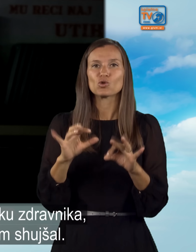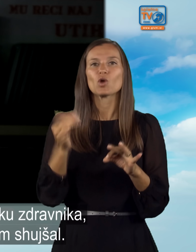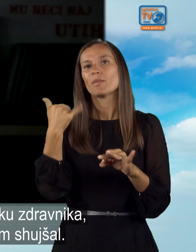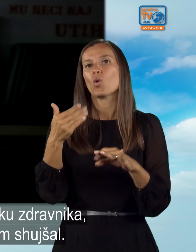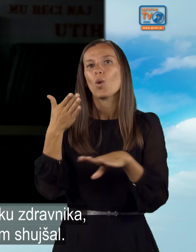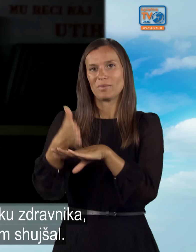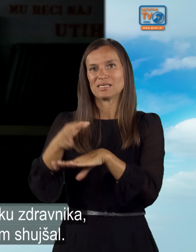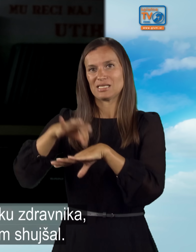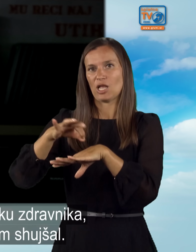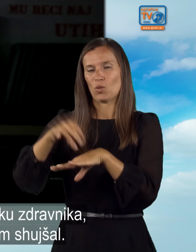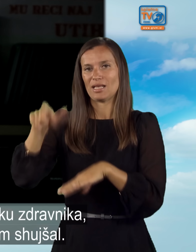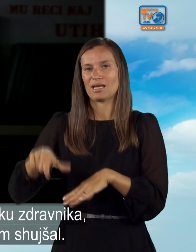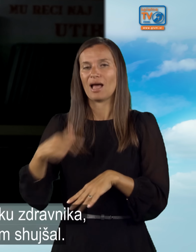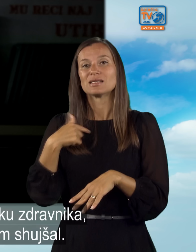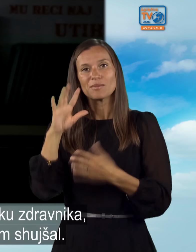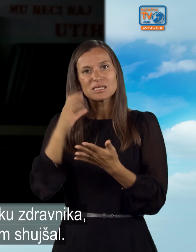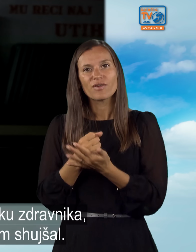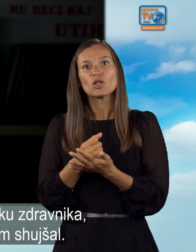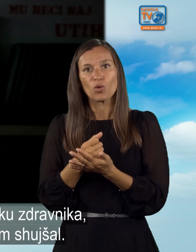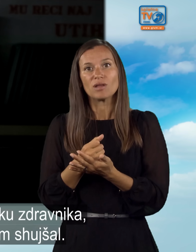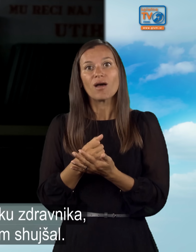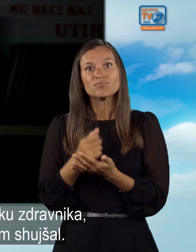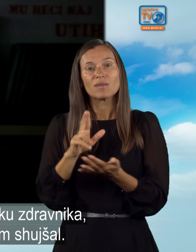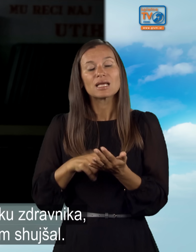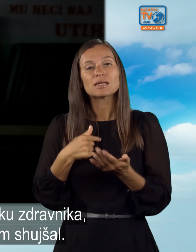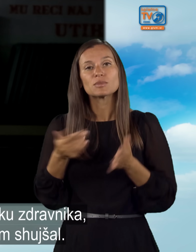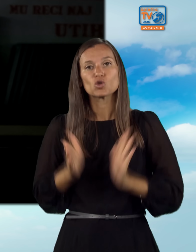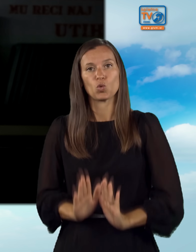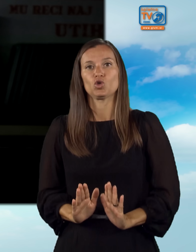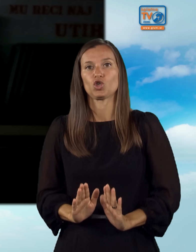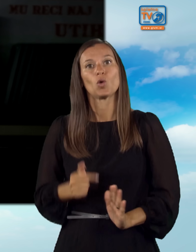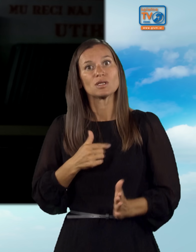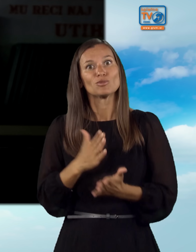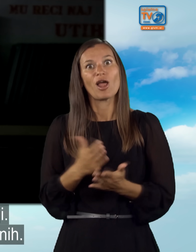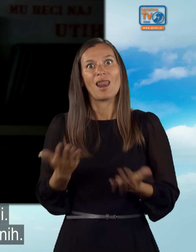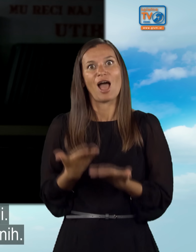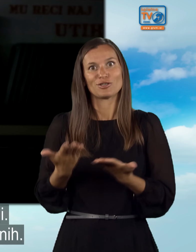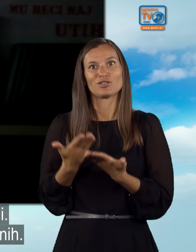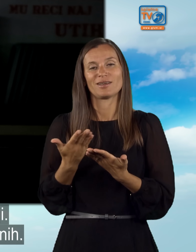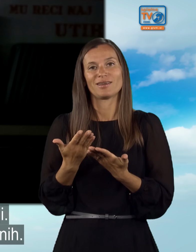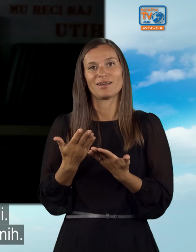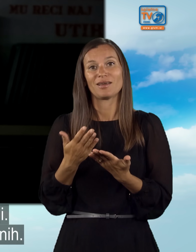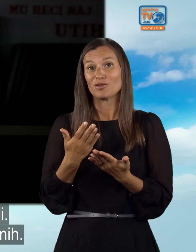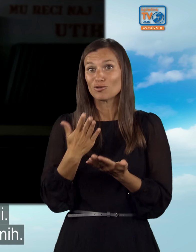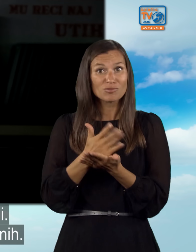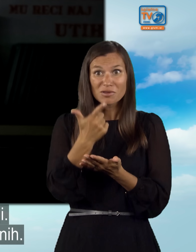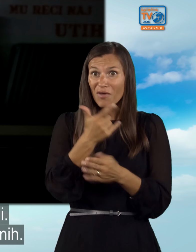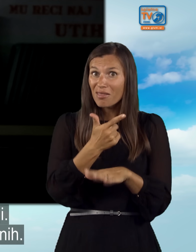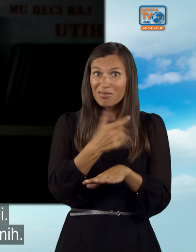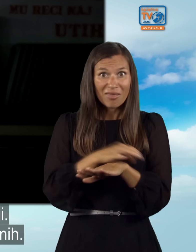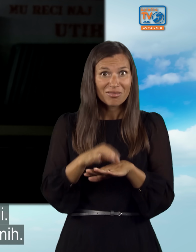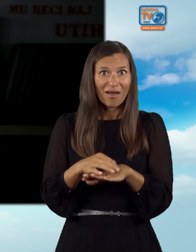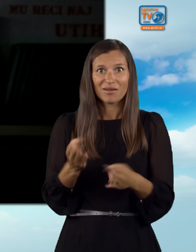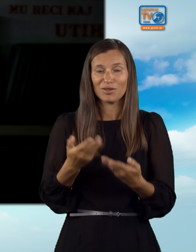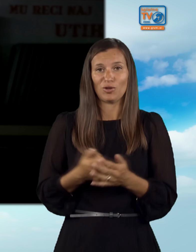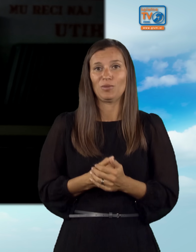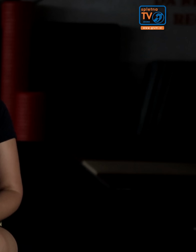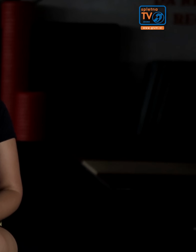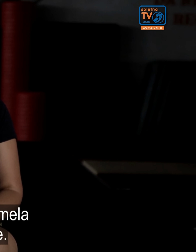najlepši moment pa do zdaj mi je bil zagotovo obisk zdravnika, kjer sem zvedel, da sem pač shujšal, ne, da sem že lažje in